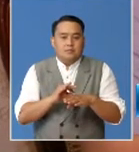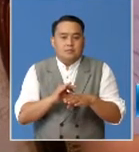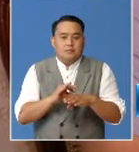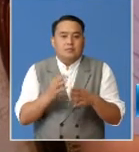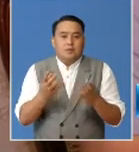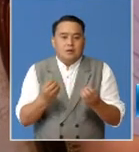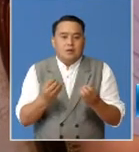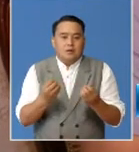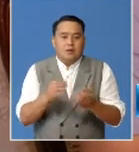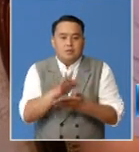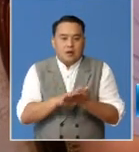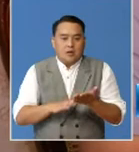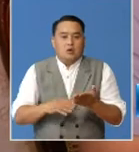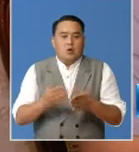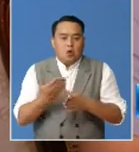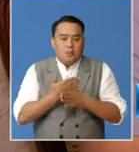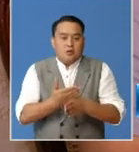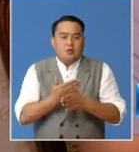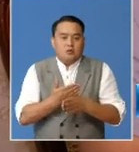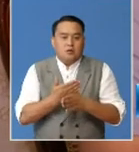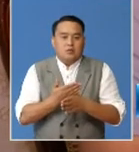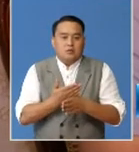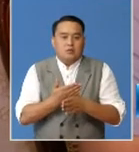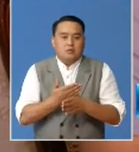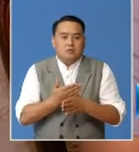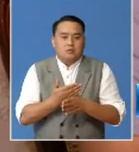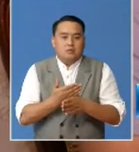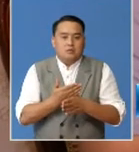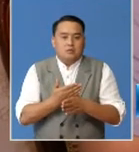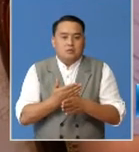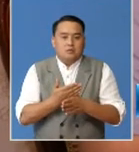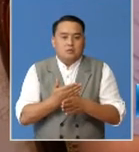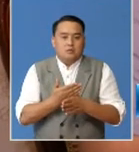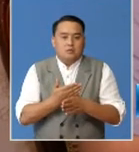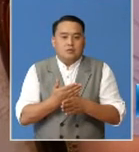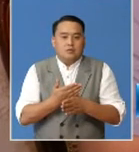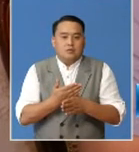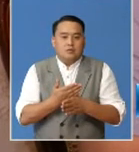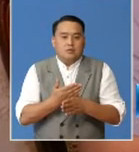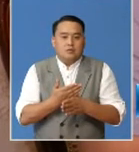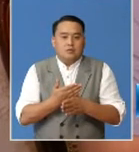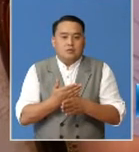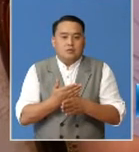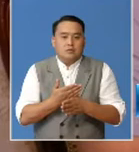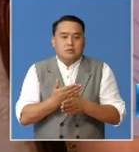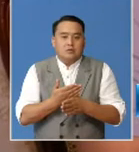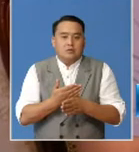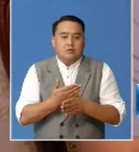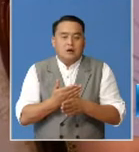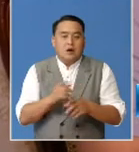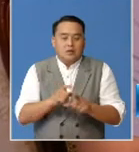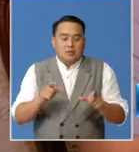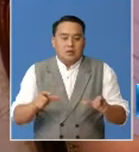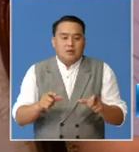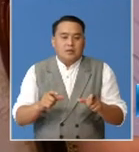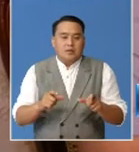Тағы да жалғастырып әлі үзген жоқ, туберкулезіне больницаға үйірді жатқан өзіміздің жерлестері жатыр бәріне